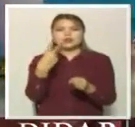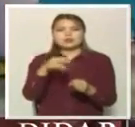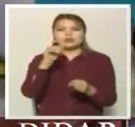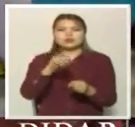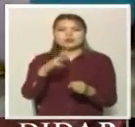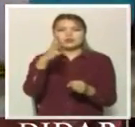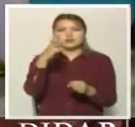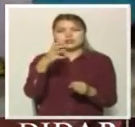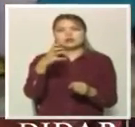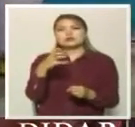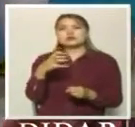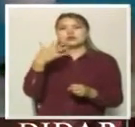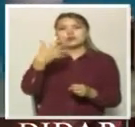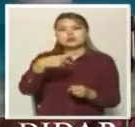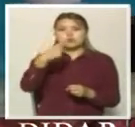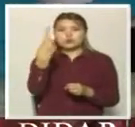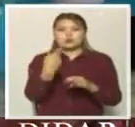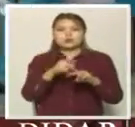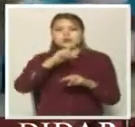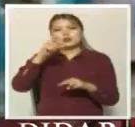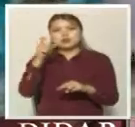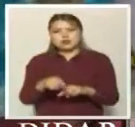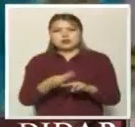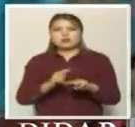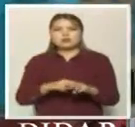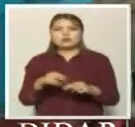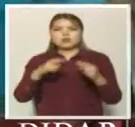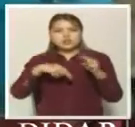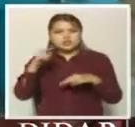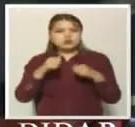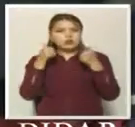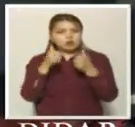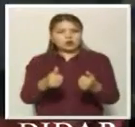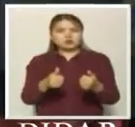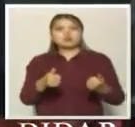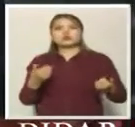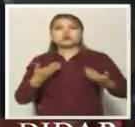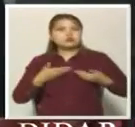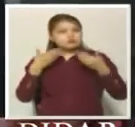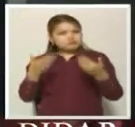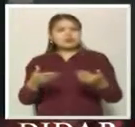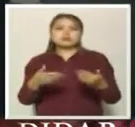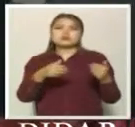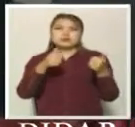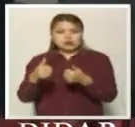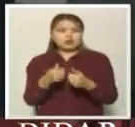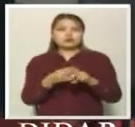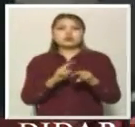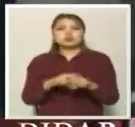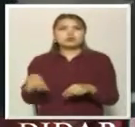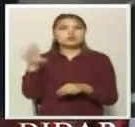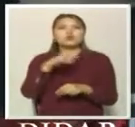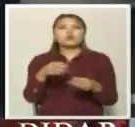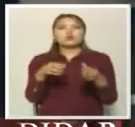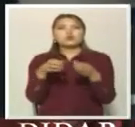20551. Сайлау учаскелеріне жиналған халық көтеріңкі көңіл күймен келіп, елдік шаруаға сәттілік тілеп жатты. Сайлау учаскелері талапқа сай